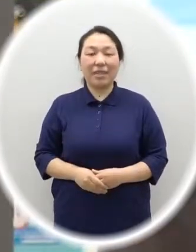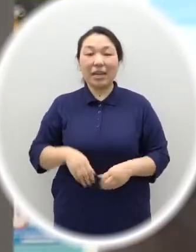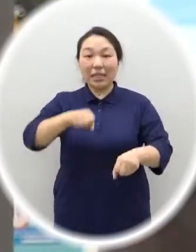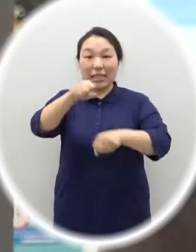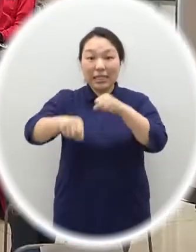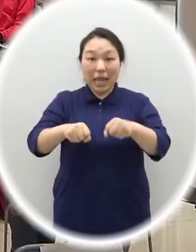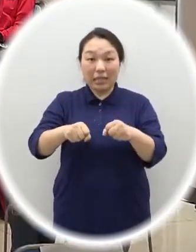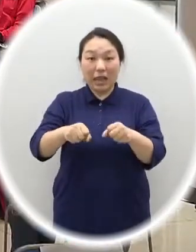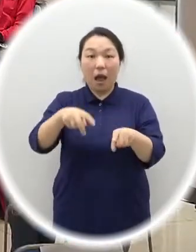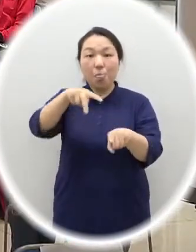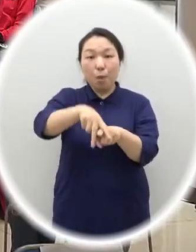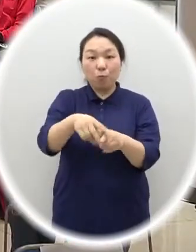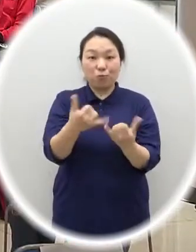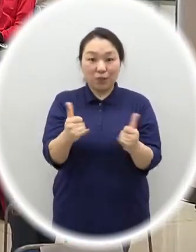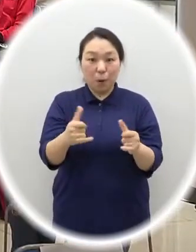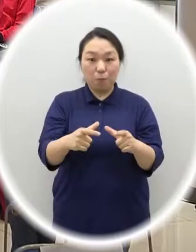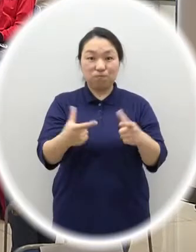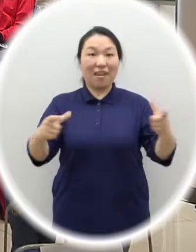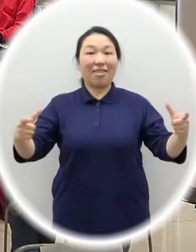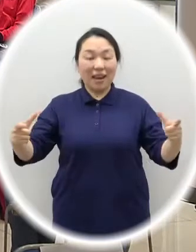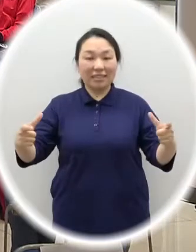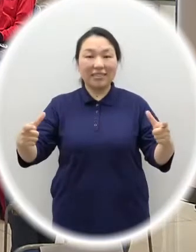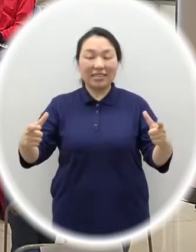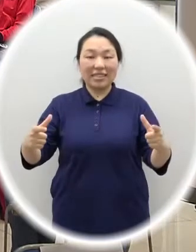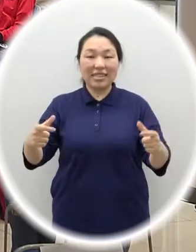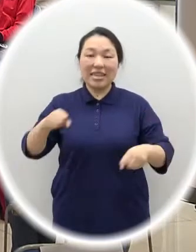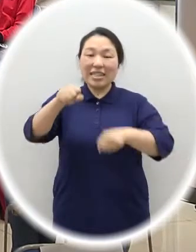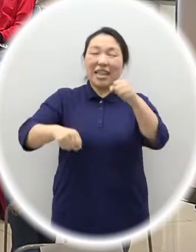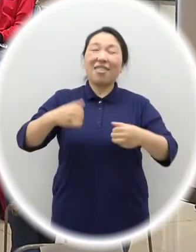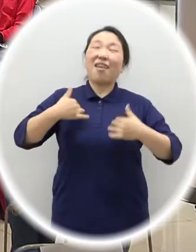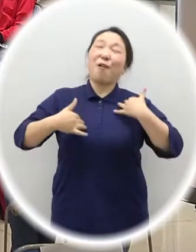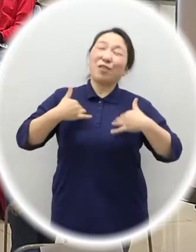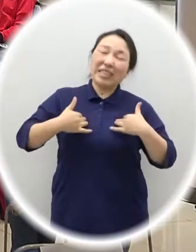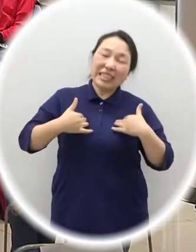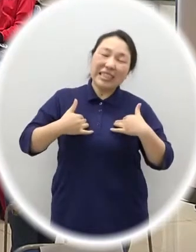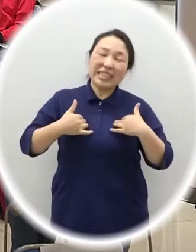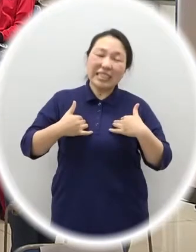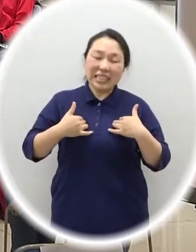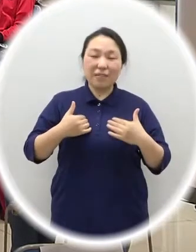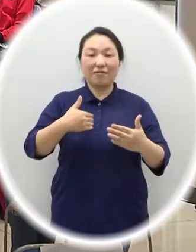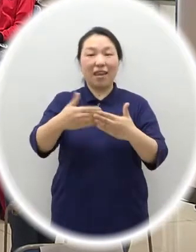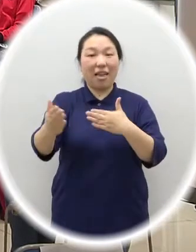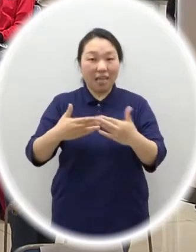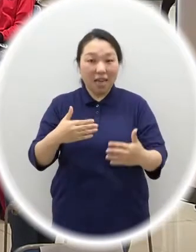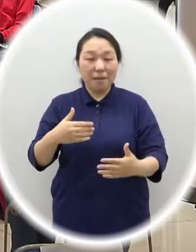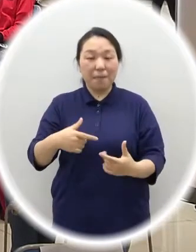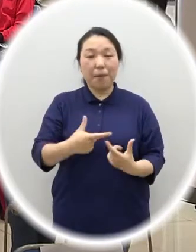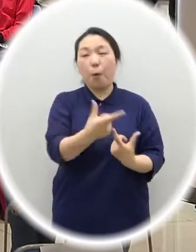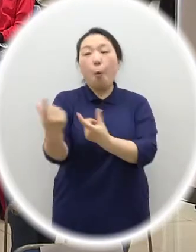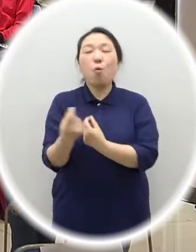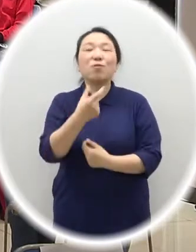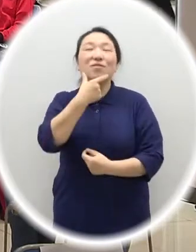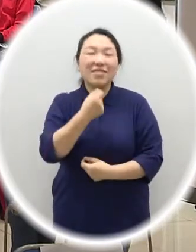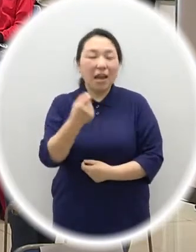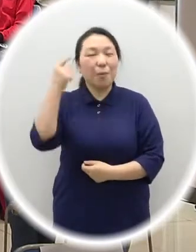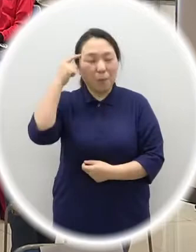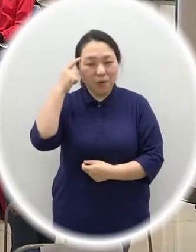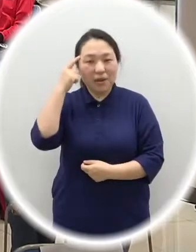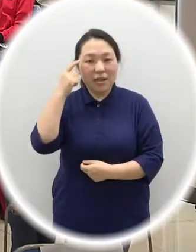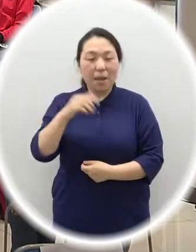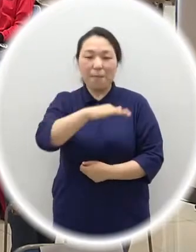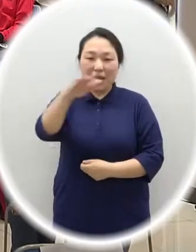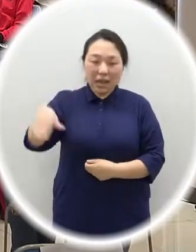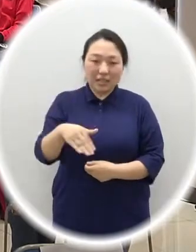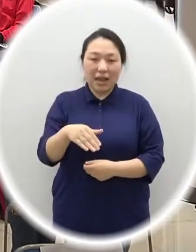たり、もう楽しいなっていうのをぜひ皆さんと一緒に共有したいなと思いますので、これからぜひ一緒に乗ってもらえたら嬉しいなと思